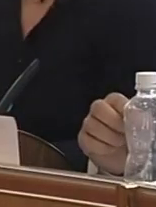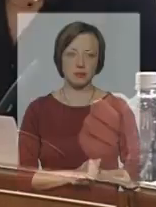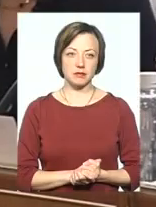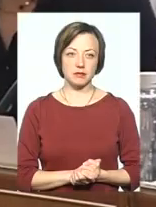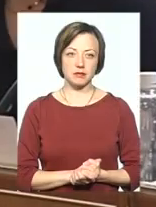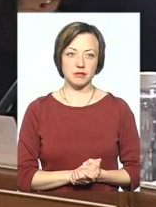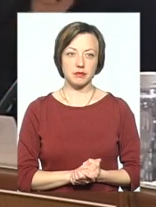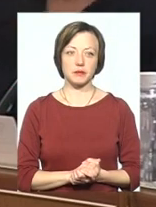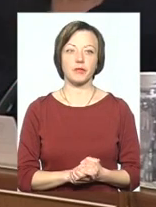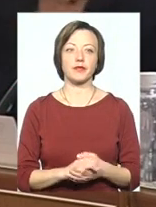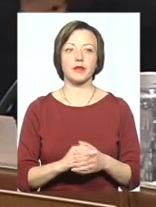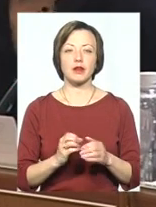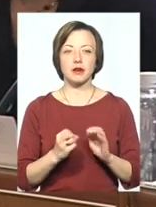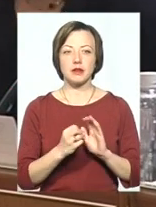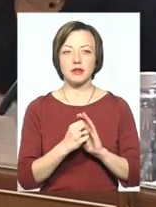От 17.02